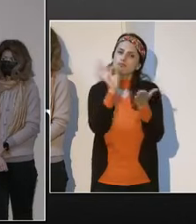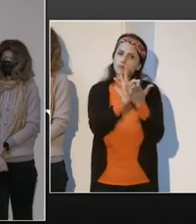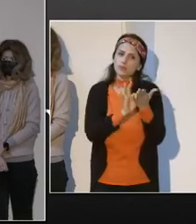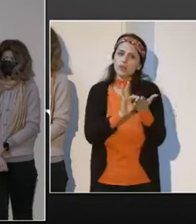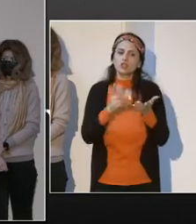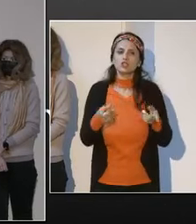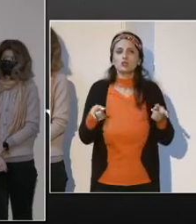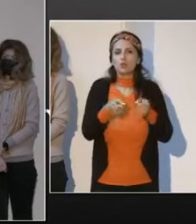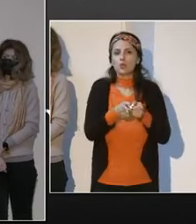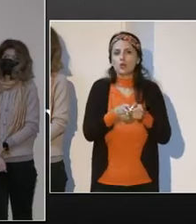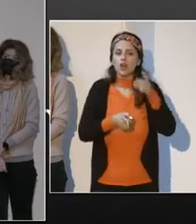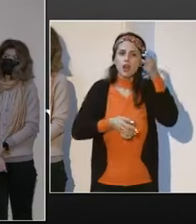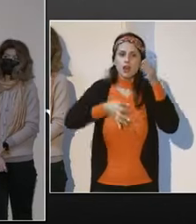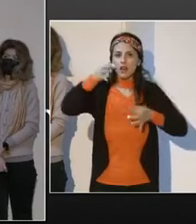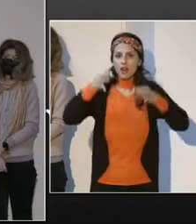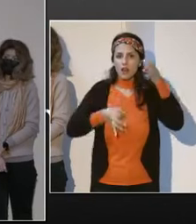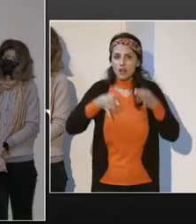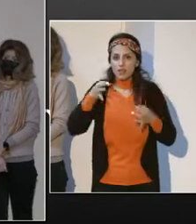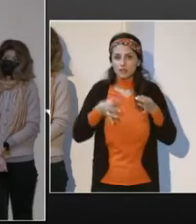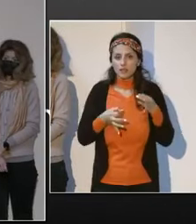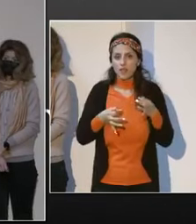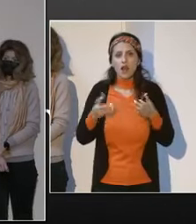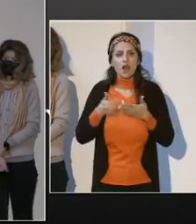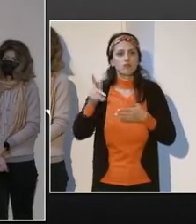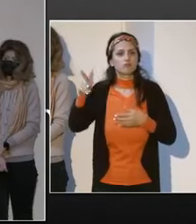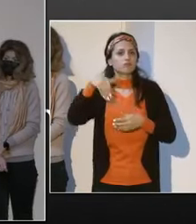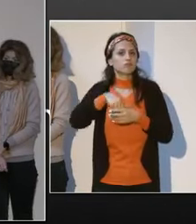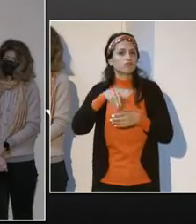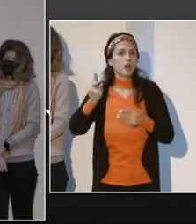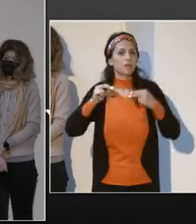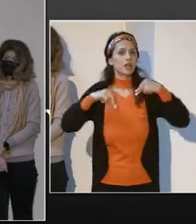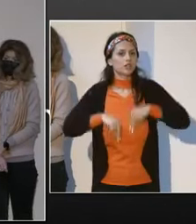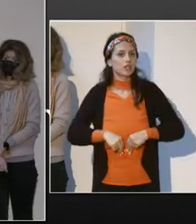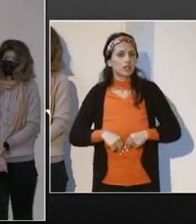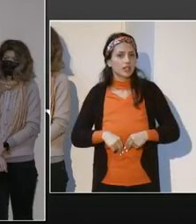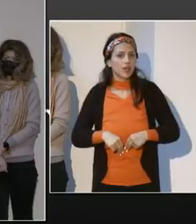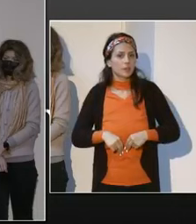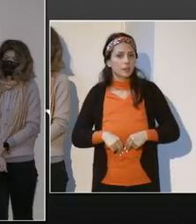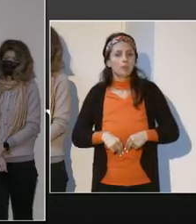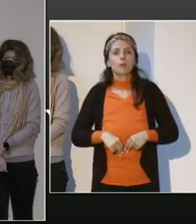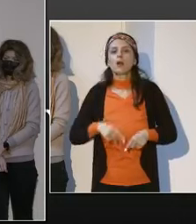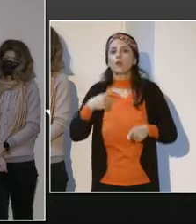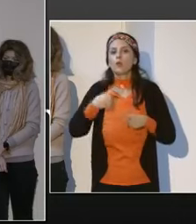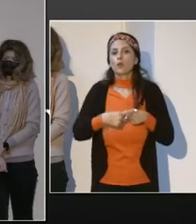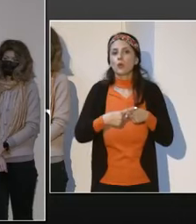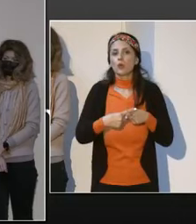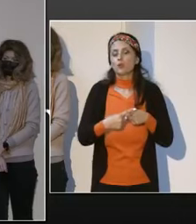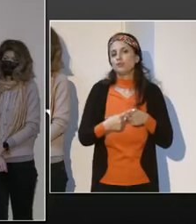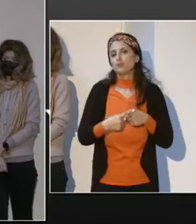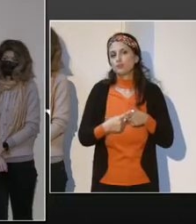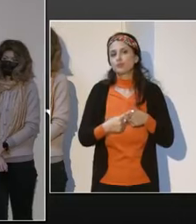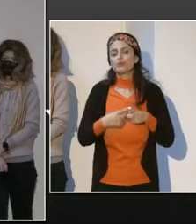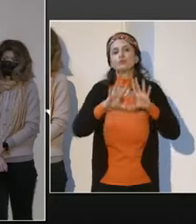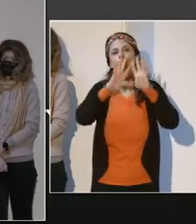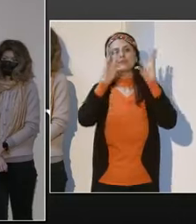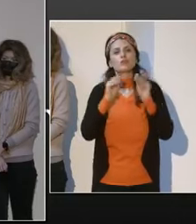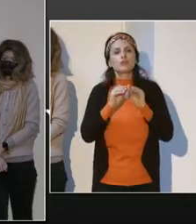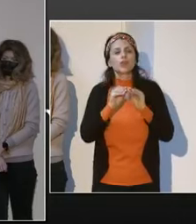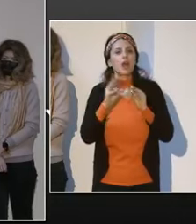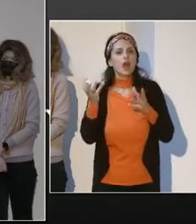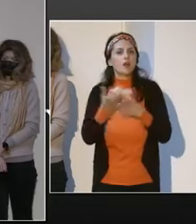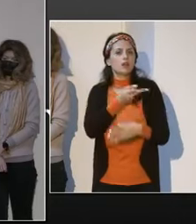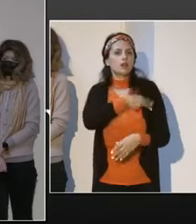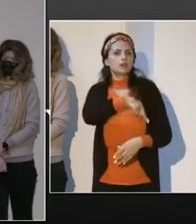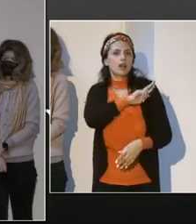care încerc să o facă asta zi a mandatului meu queer amintirea obiectivelor pe care eu îl am